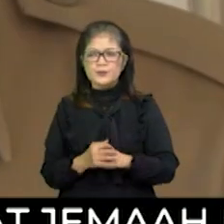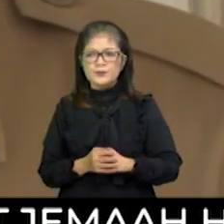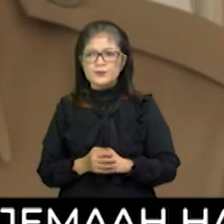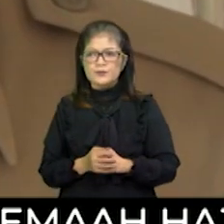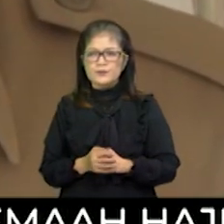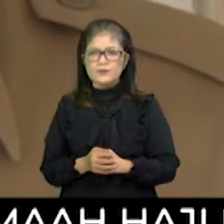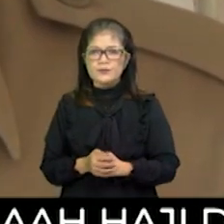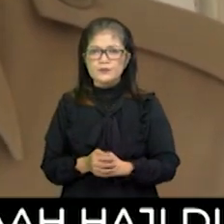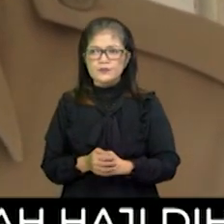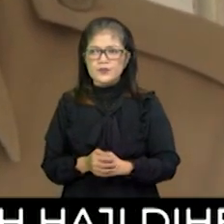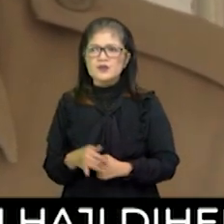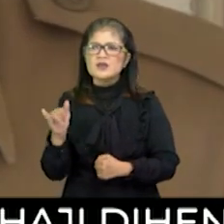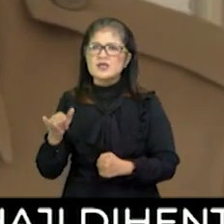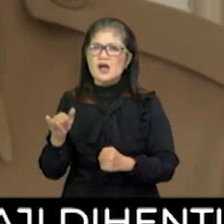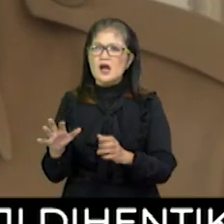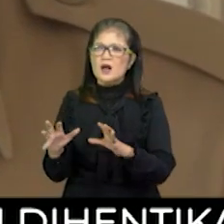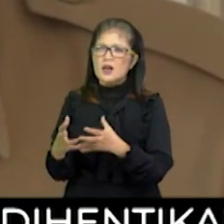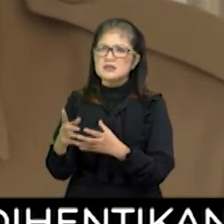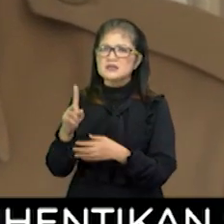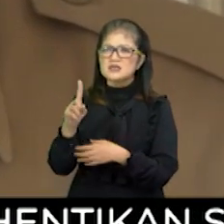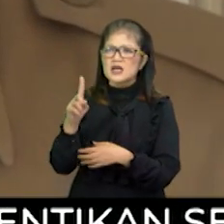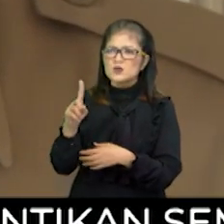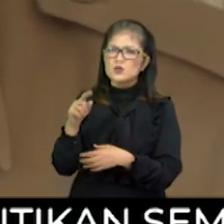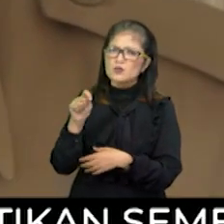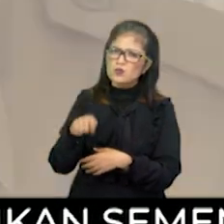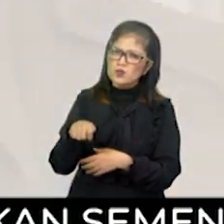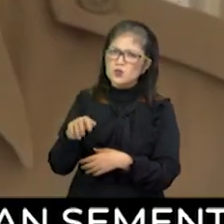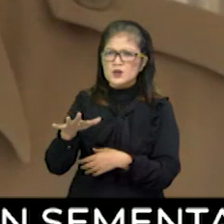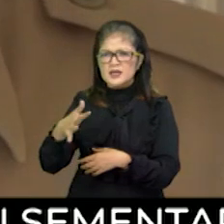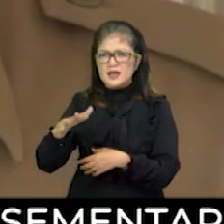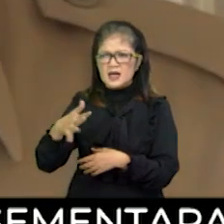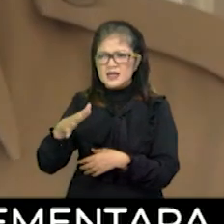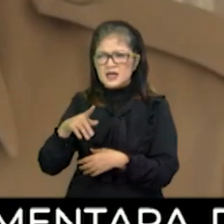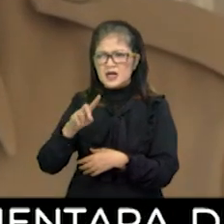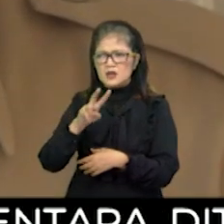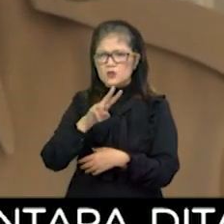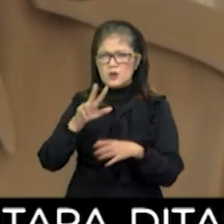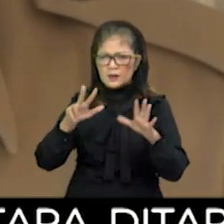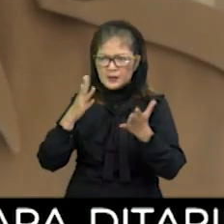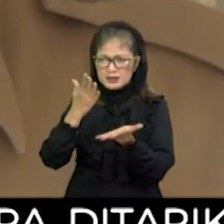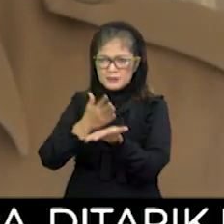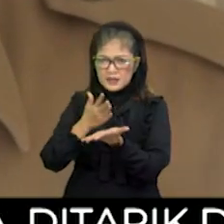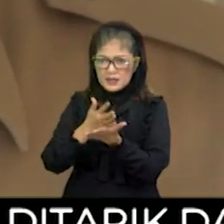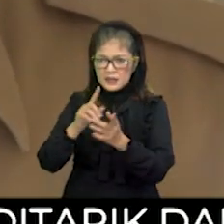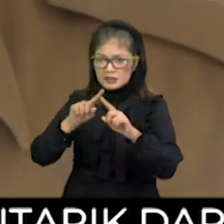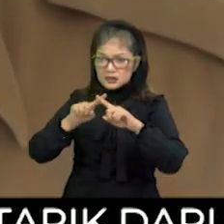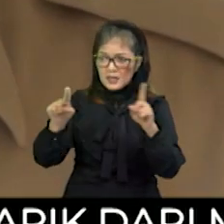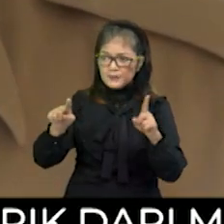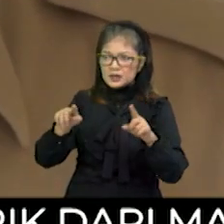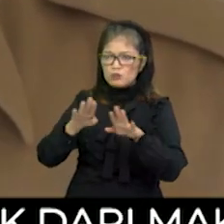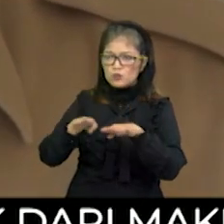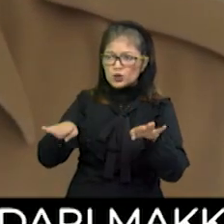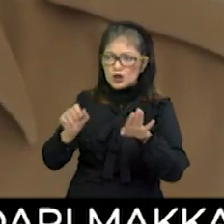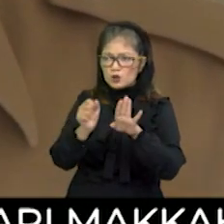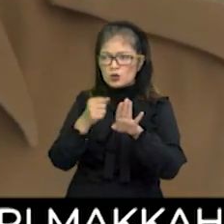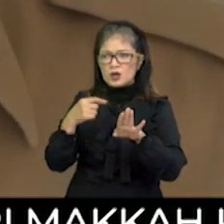Intinya ke kelas 1 memang kuotanya untuk tahun ini memang terbatas. Jadi untuk mengatasi ini tetap kami tetap berupaya